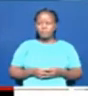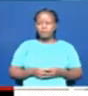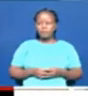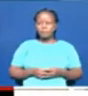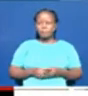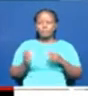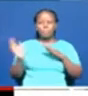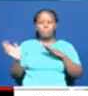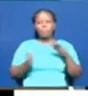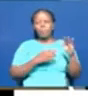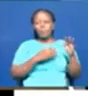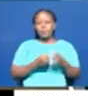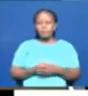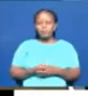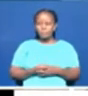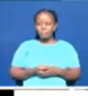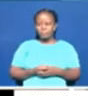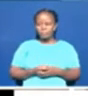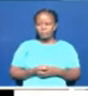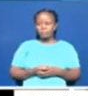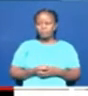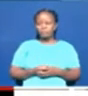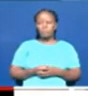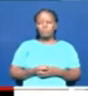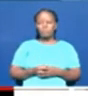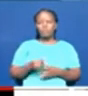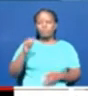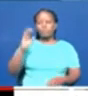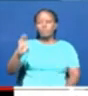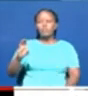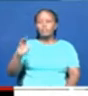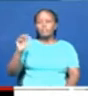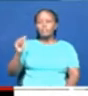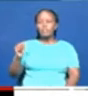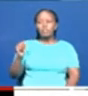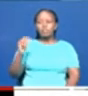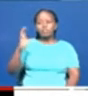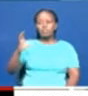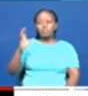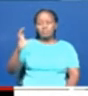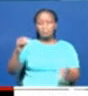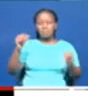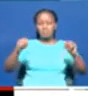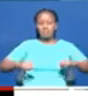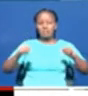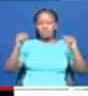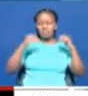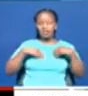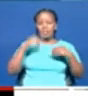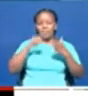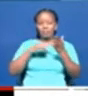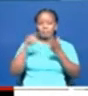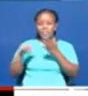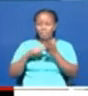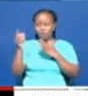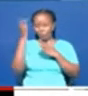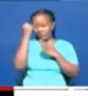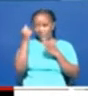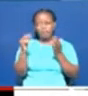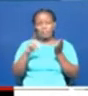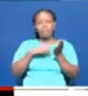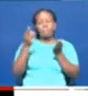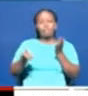Na afisa mkuu mtendaji wa tume ya kupambana na ufisadi EACC Twalib Mbarak ameshtakiwa kwa kufeli kutekeleza agizo la mahakama la